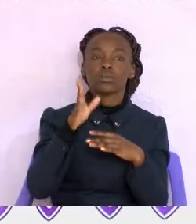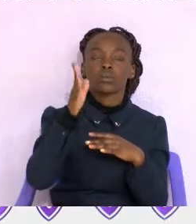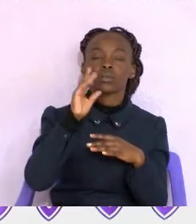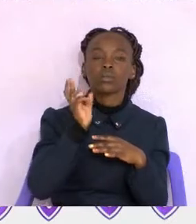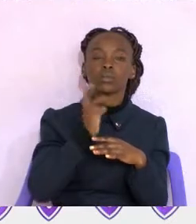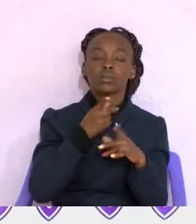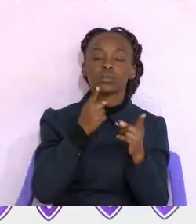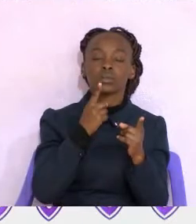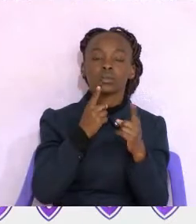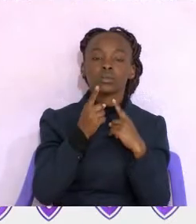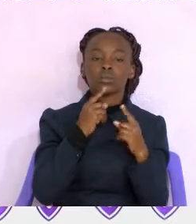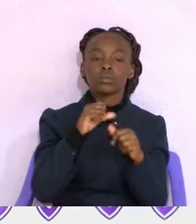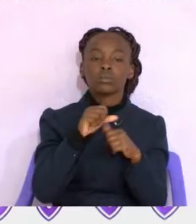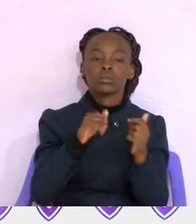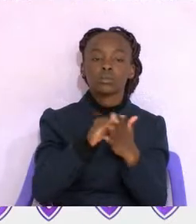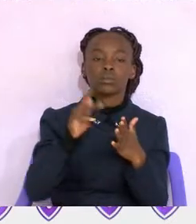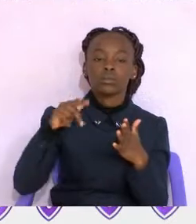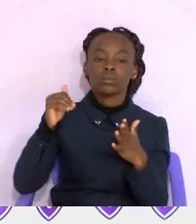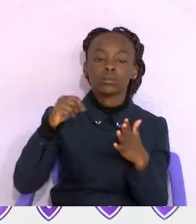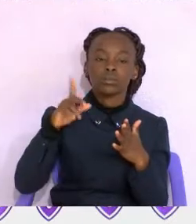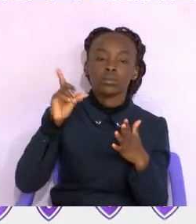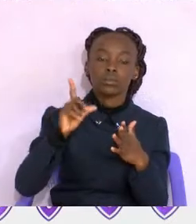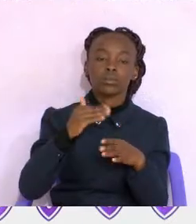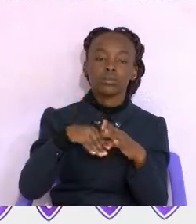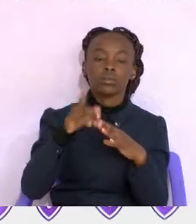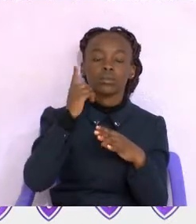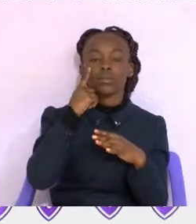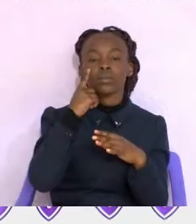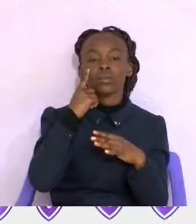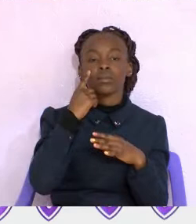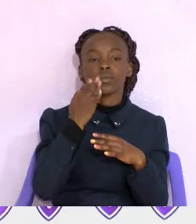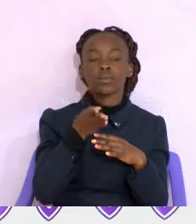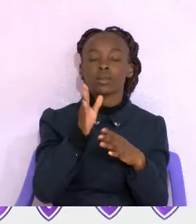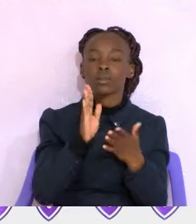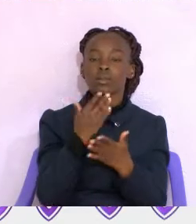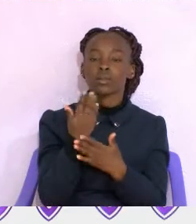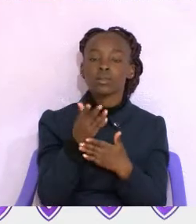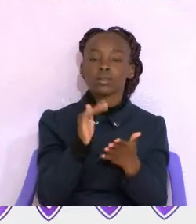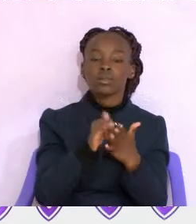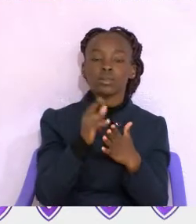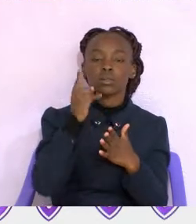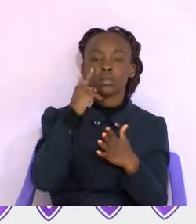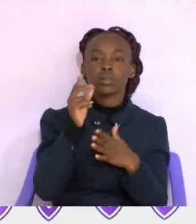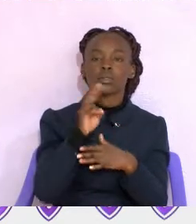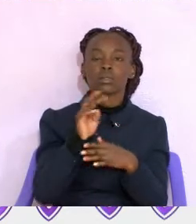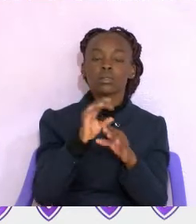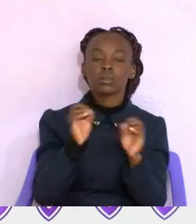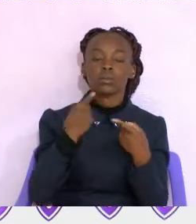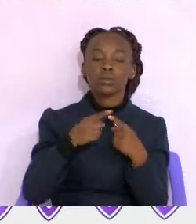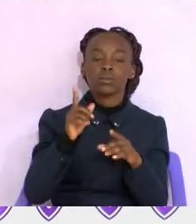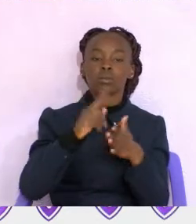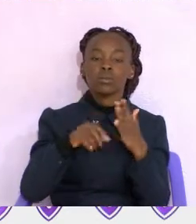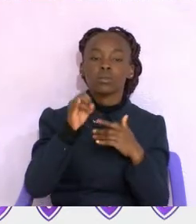hayo. Paulo kwa taswira ya macho. Hakukuwa na chochote ya kuonekana kwa macho. Ilikuwa ile kitu iko ndani